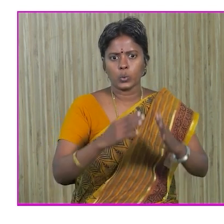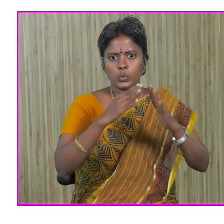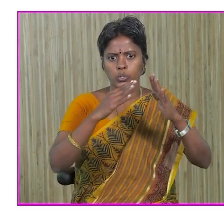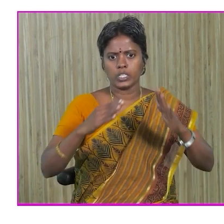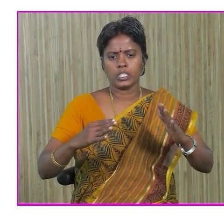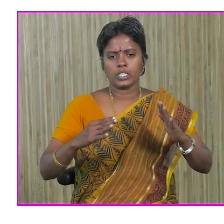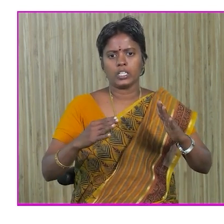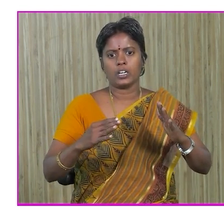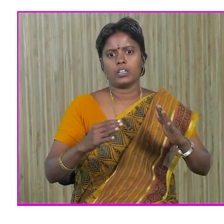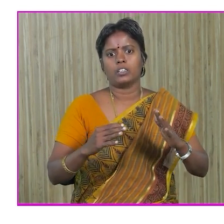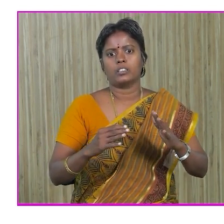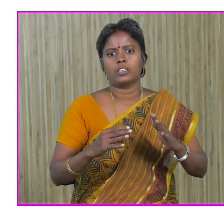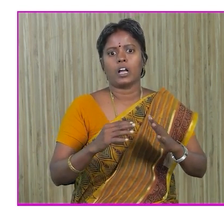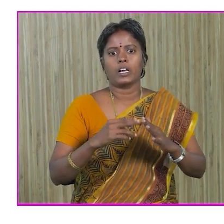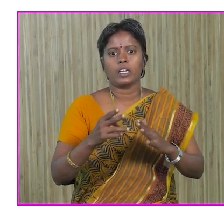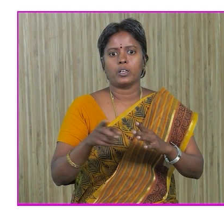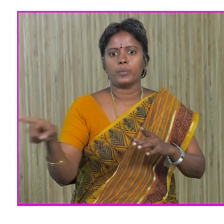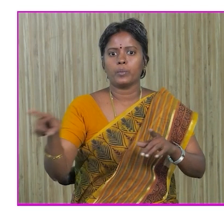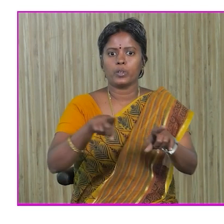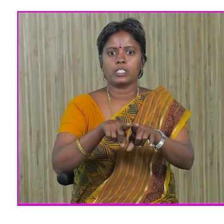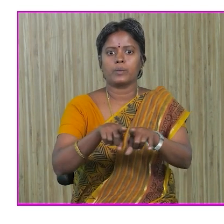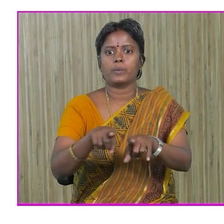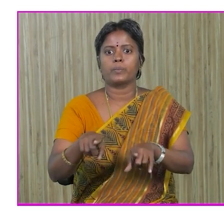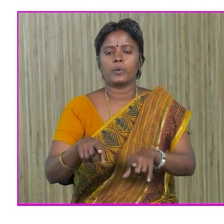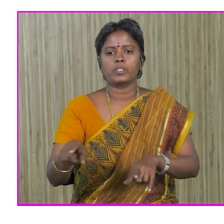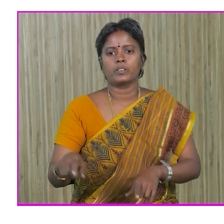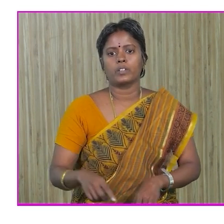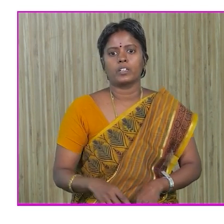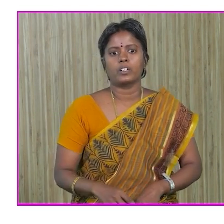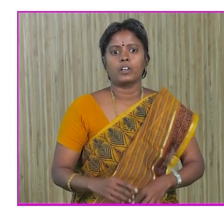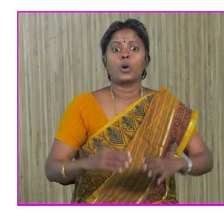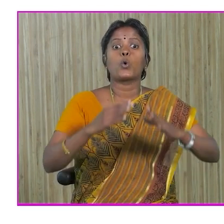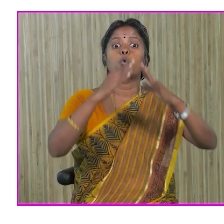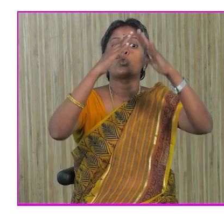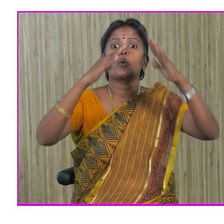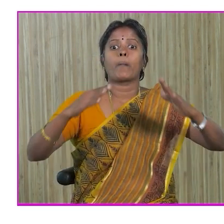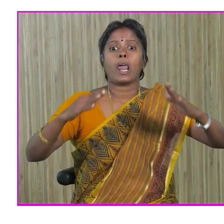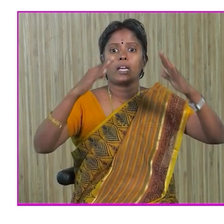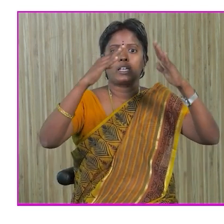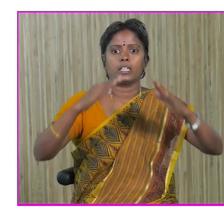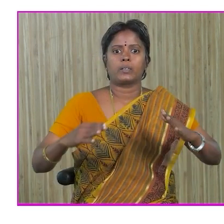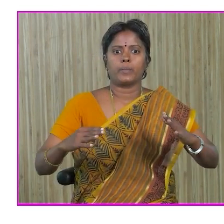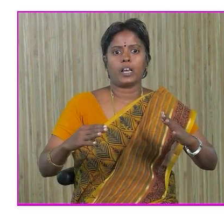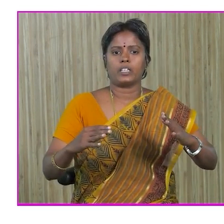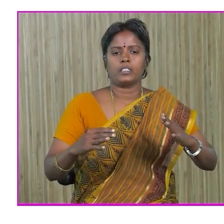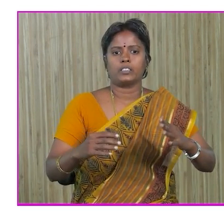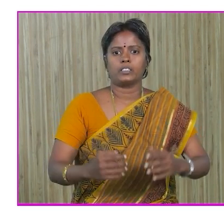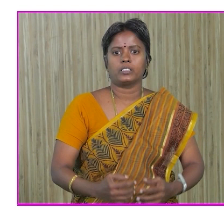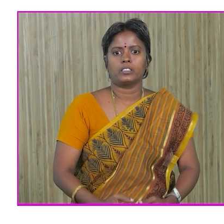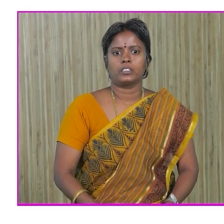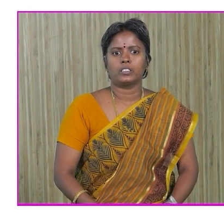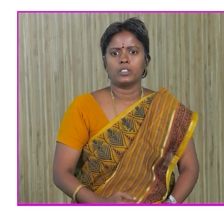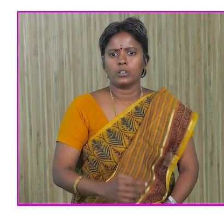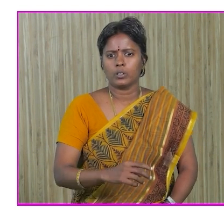அணையாரும், அணையாரும்னா போன்றவர், குன்று என்பது இங்கு மலை அப்படின்னு நம்ம வச்சுக்கலாம். குன்றின்னா முதல் இருக்கக்கூடிய